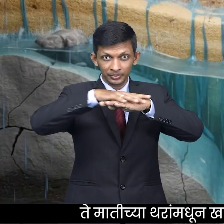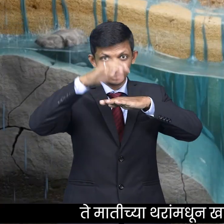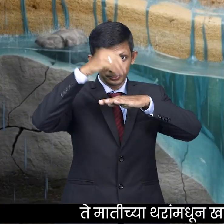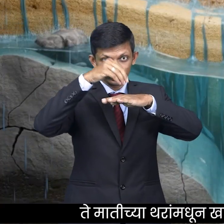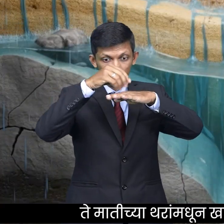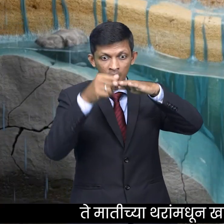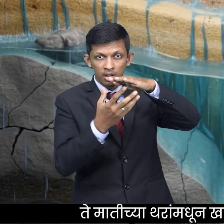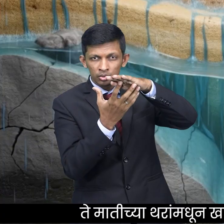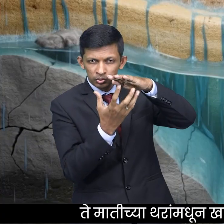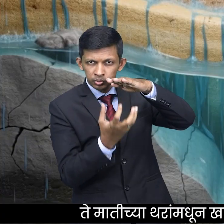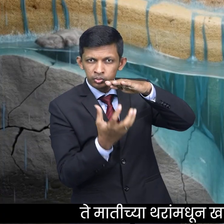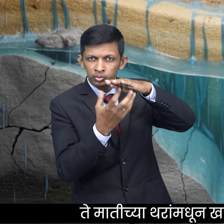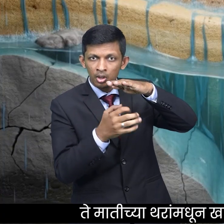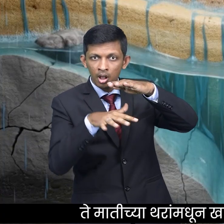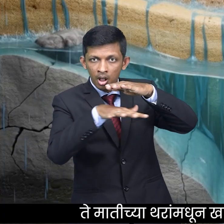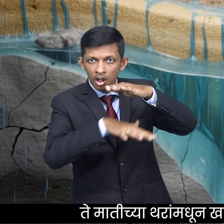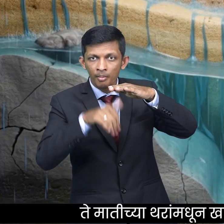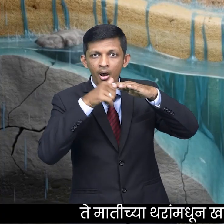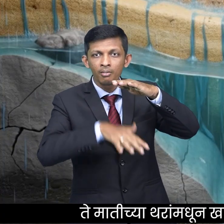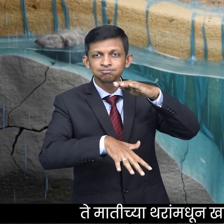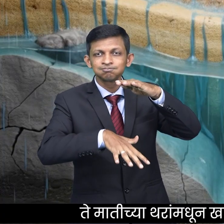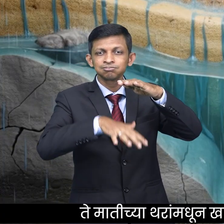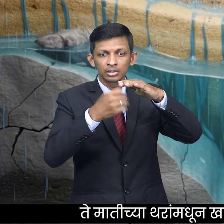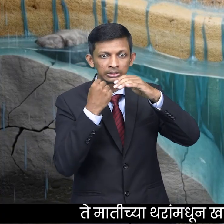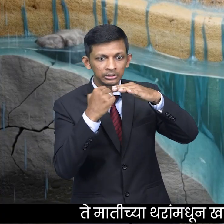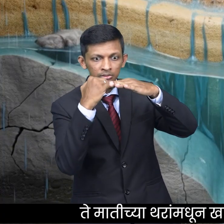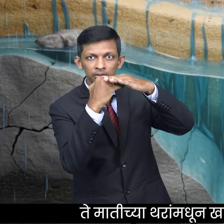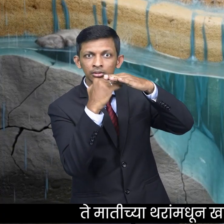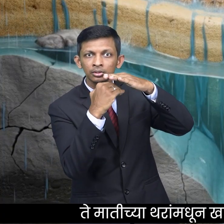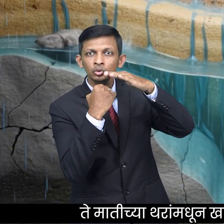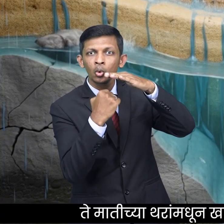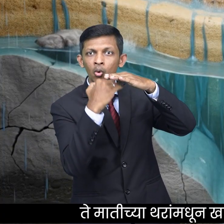ते मातीच्या थरांमधून खाली सरकते आणि कठीण खडकांपर्यंत पोहोचते.